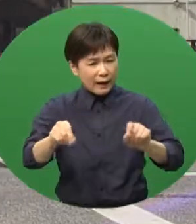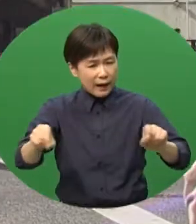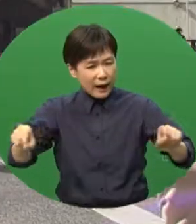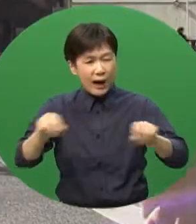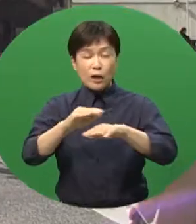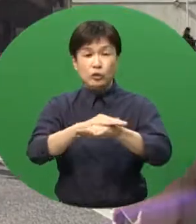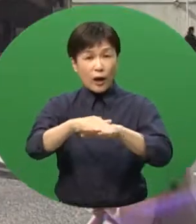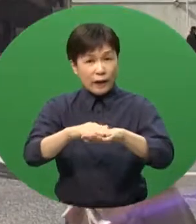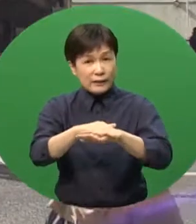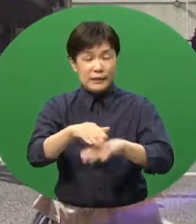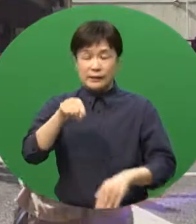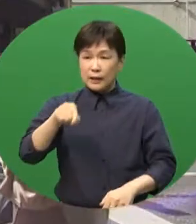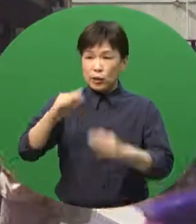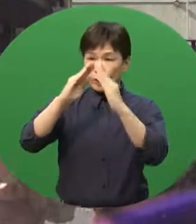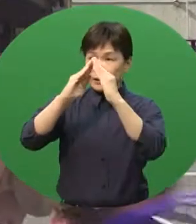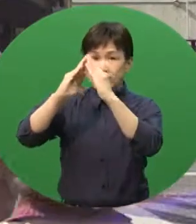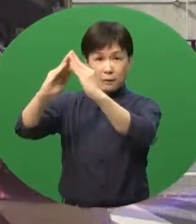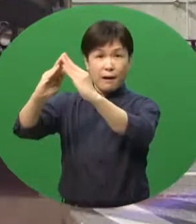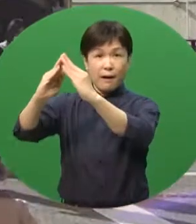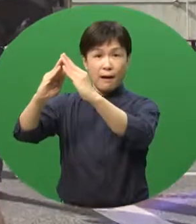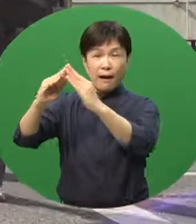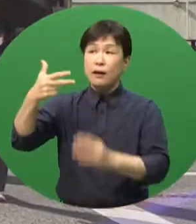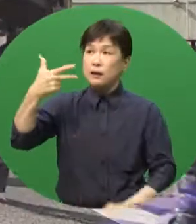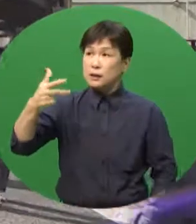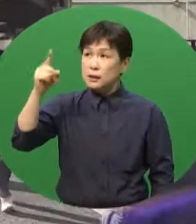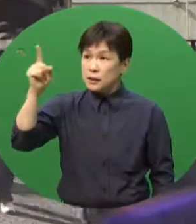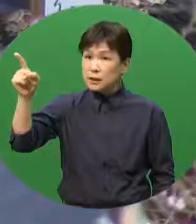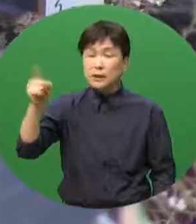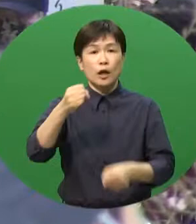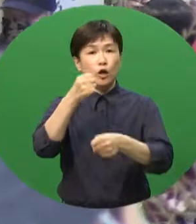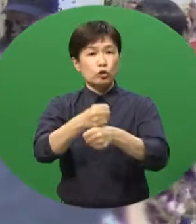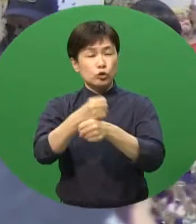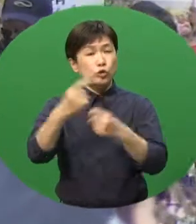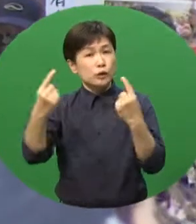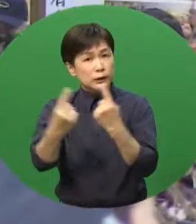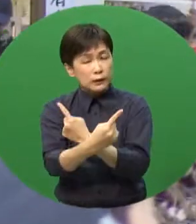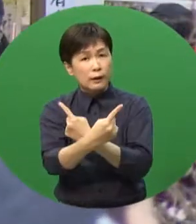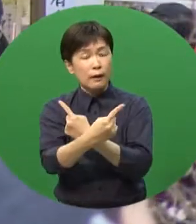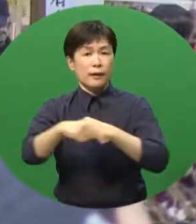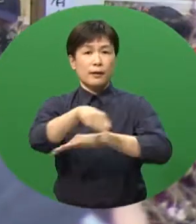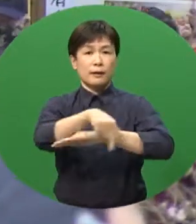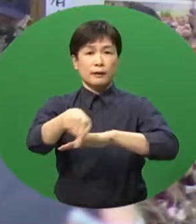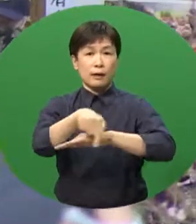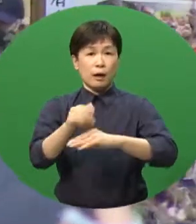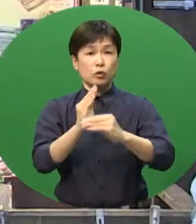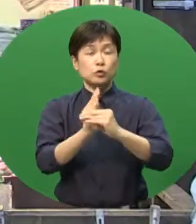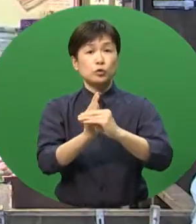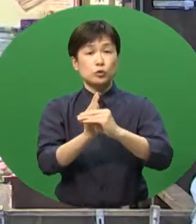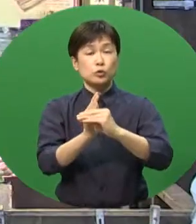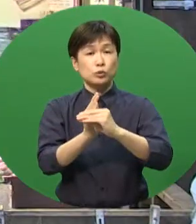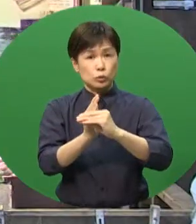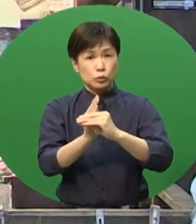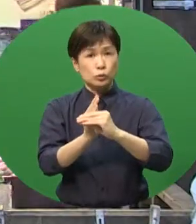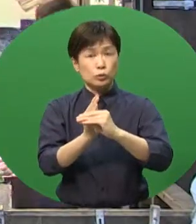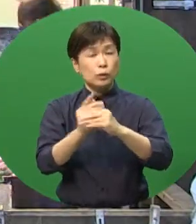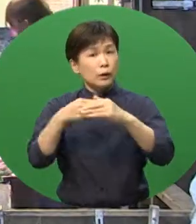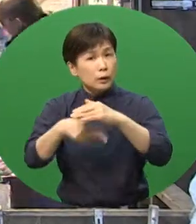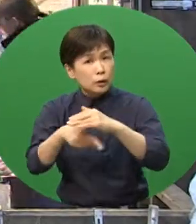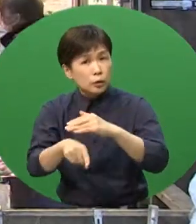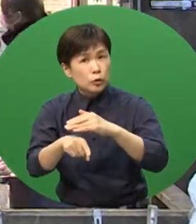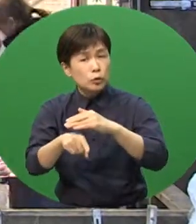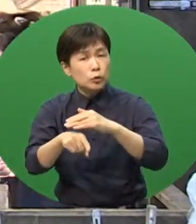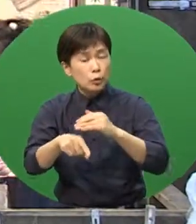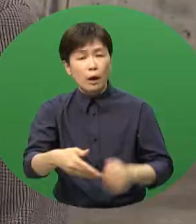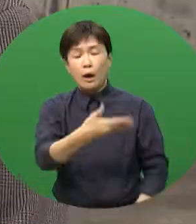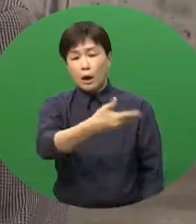時代や世代を超えて愛されてきた旦過市場ですが、北九州市では市場のある旦過地区の再整備を進めています